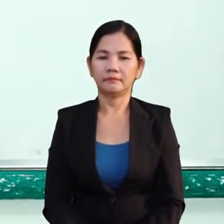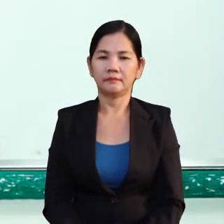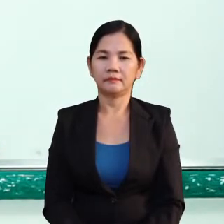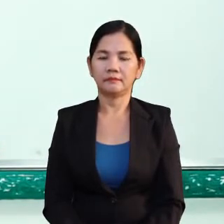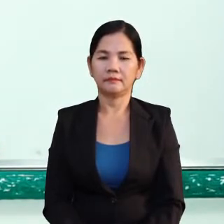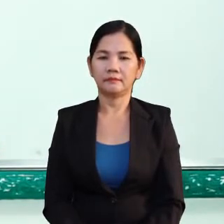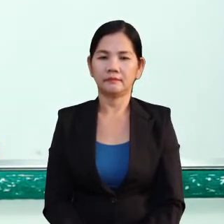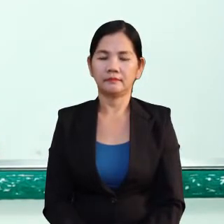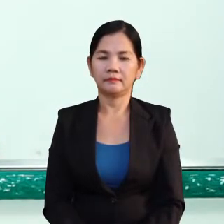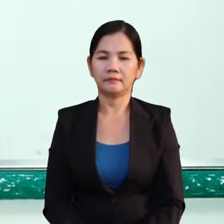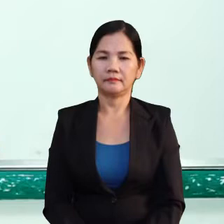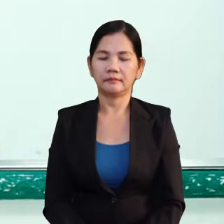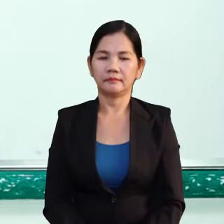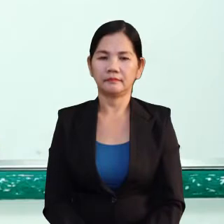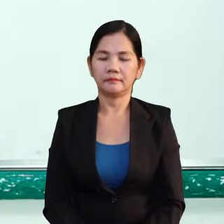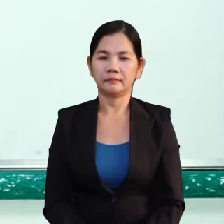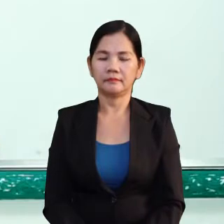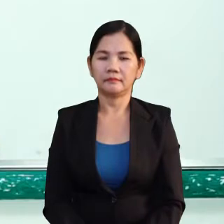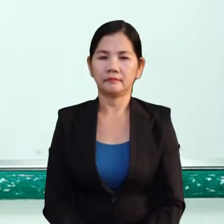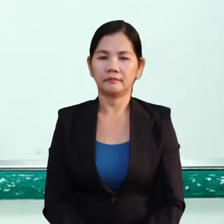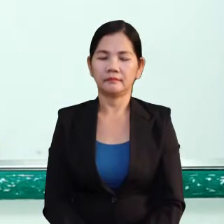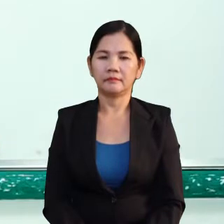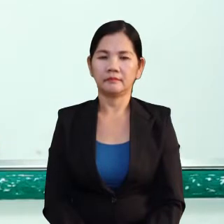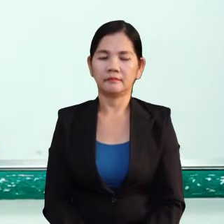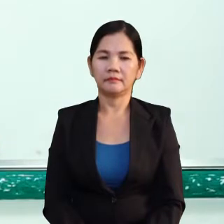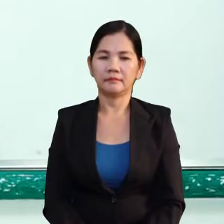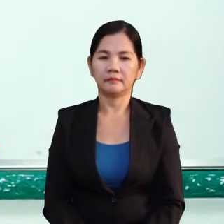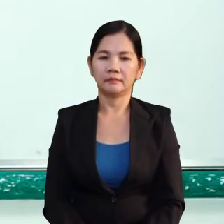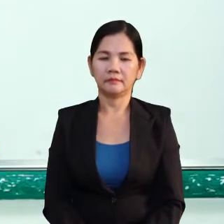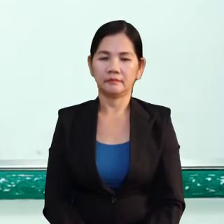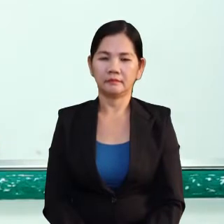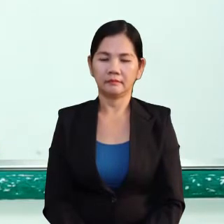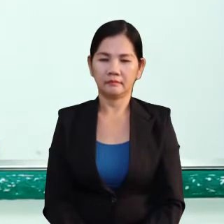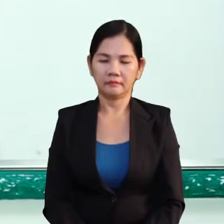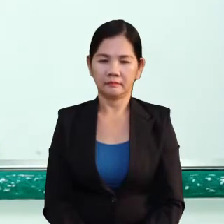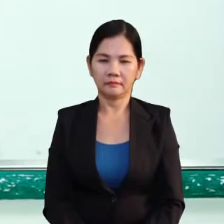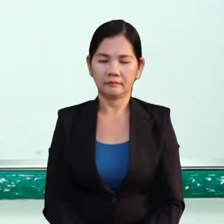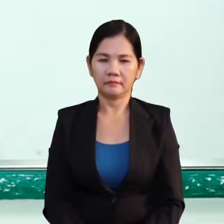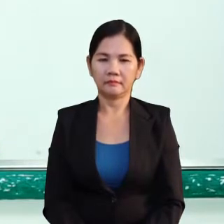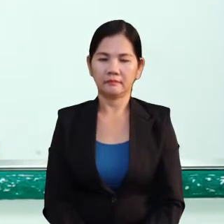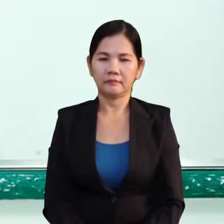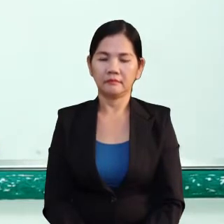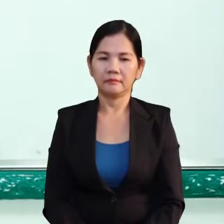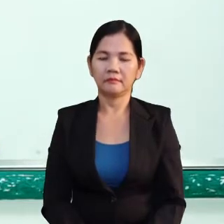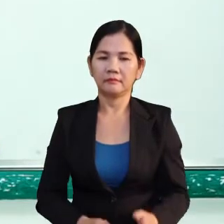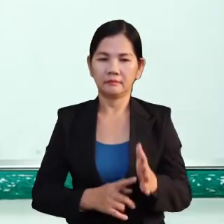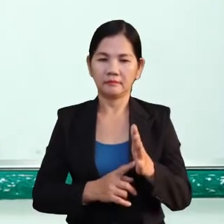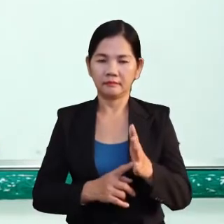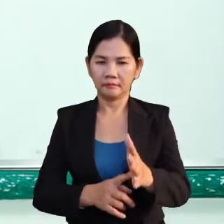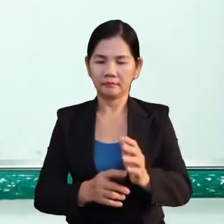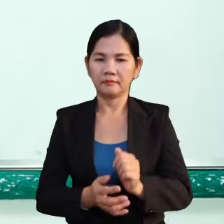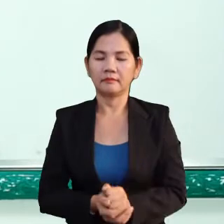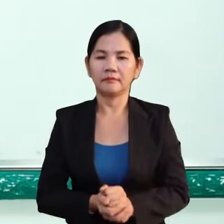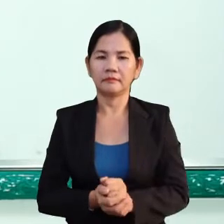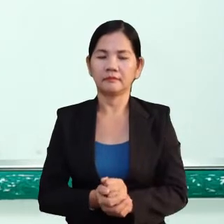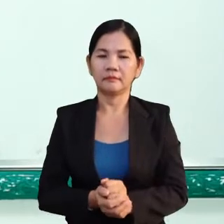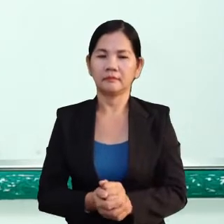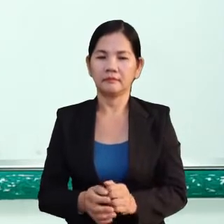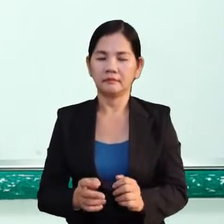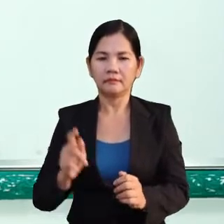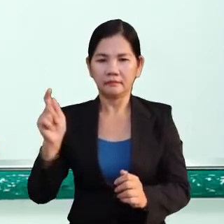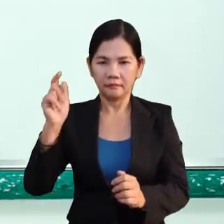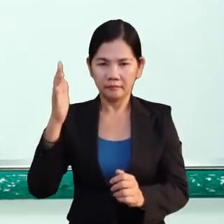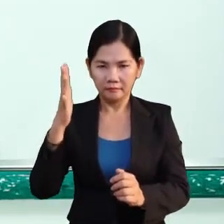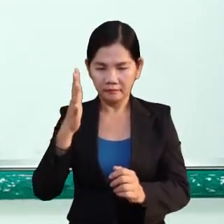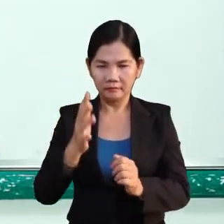ចាតែនតែនតែនអ្នកគ្រូមានអ្វីខ្លះកូនចាអ្នកគ្រូមានរូបភា